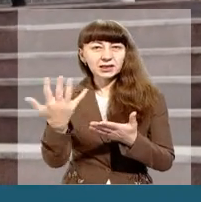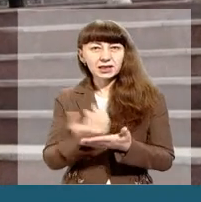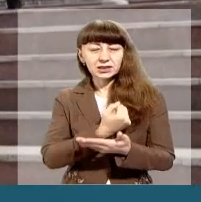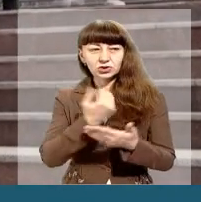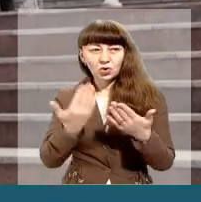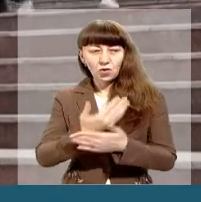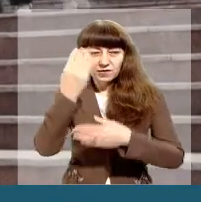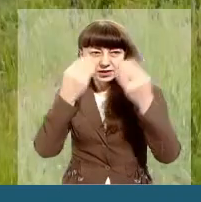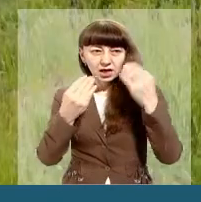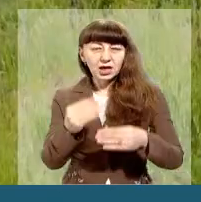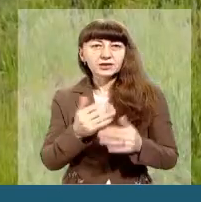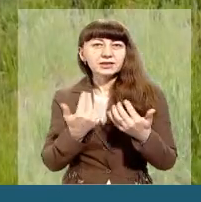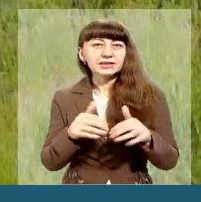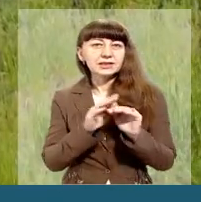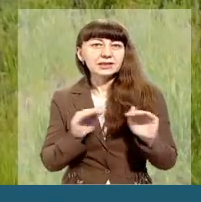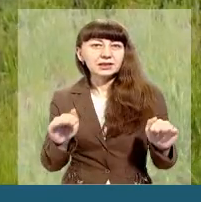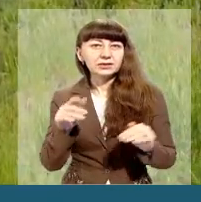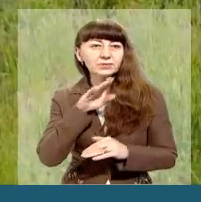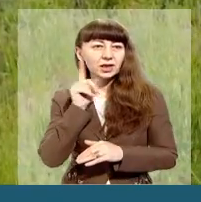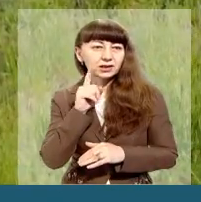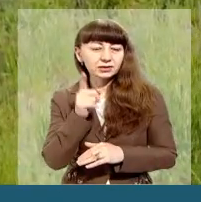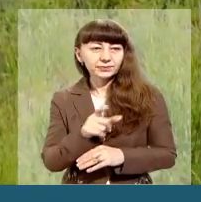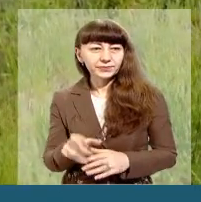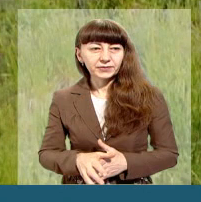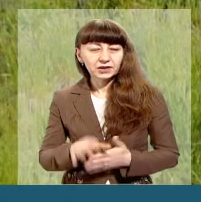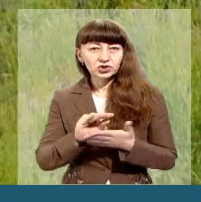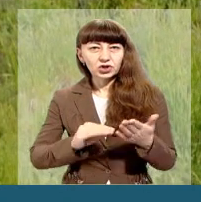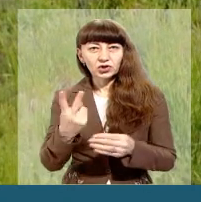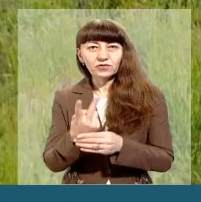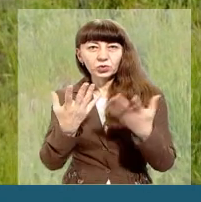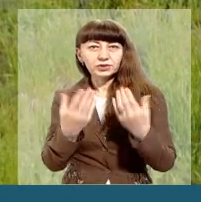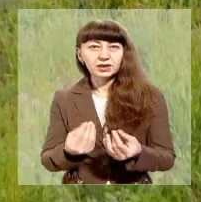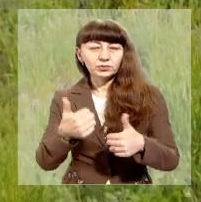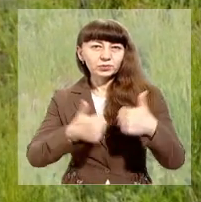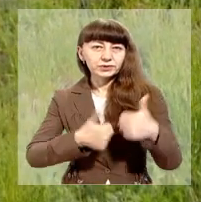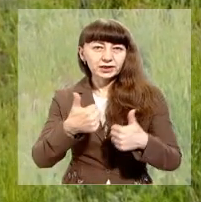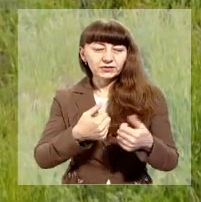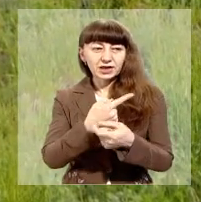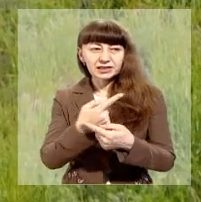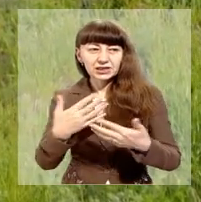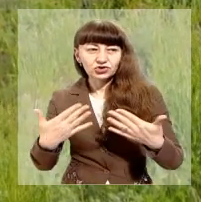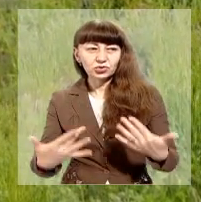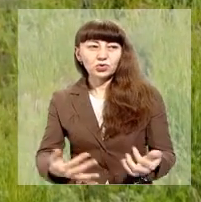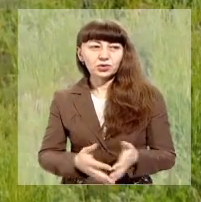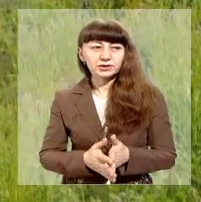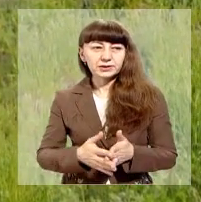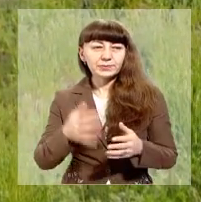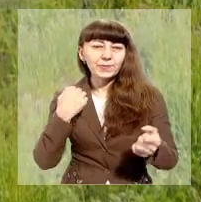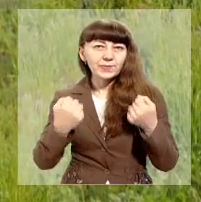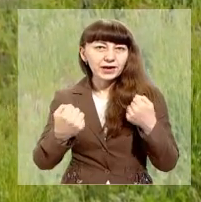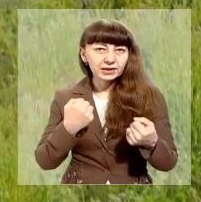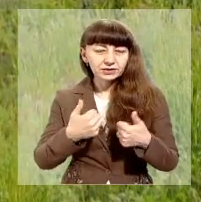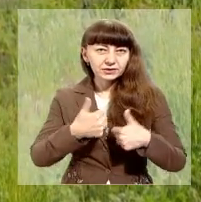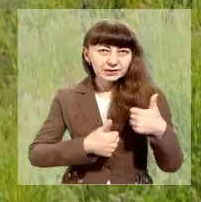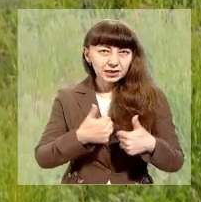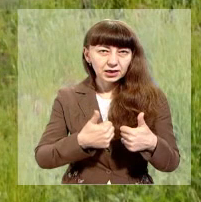среди современной молодежи. В течение 2 дней они будут состязаться в различных конкурсах, как в спортивных соревнованиях,